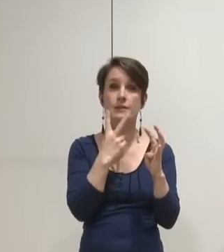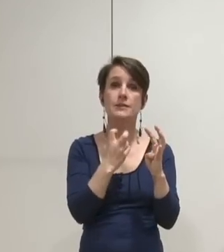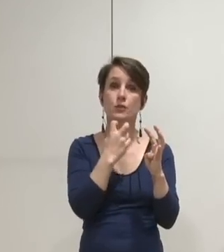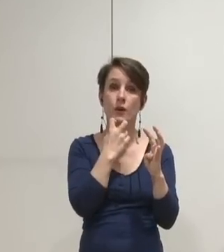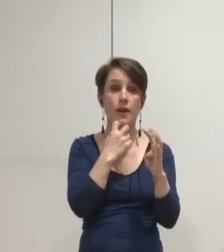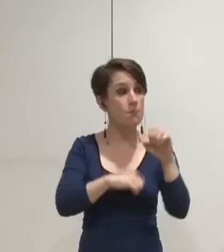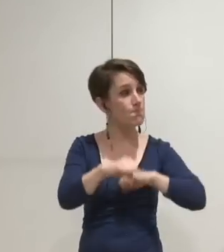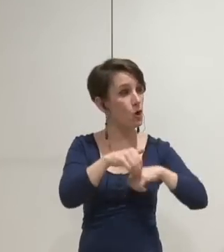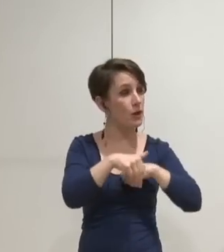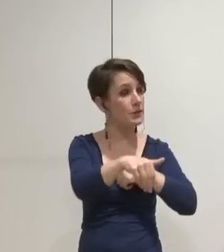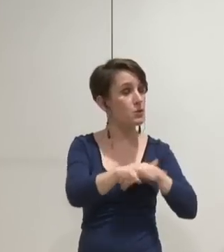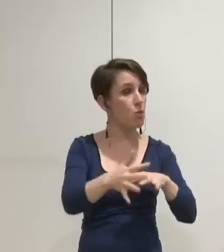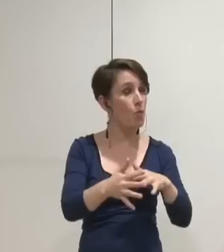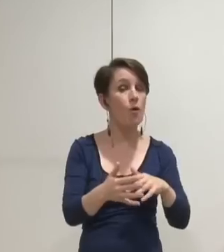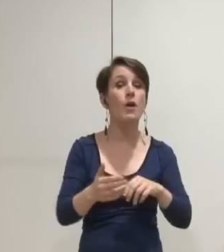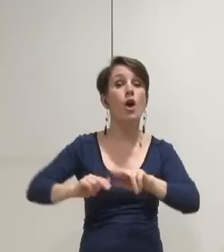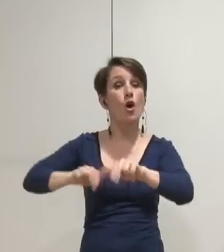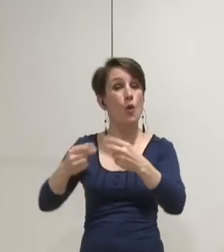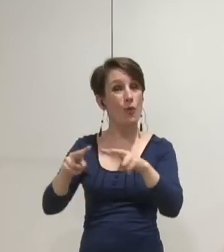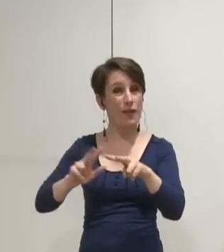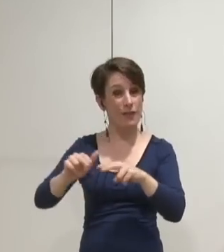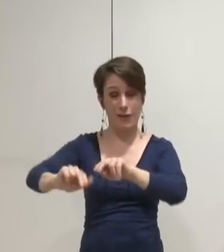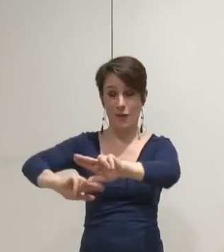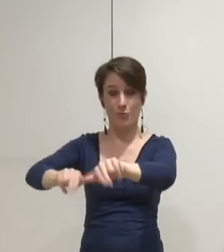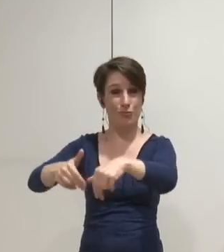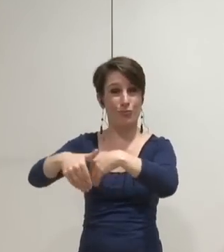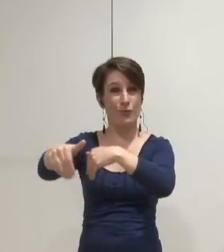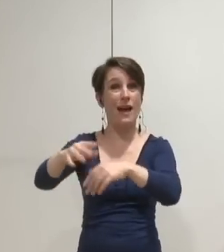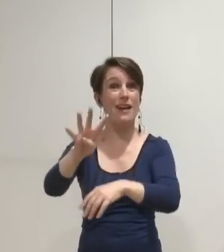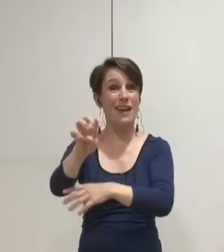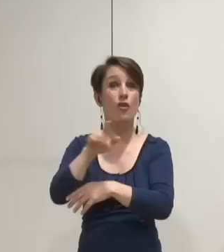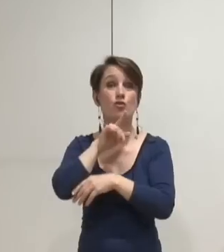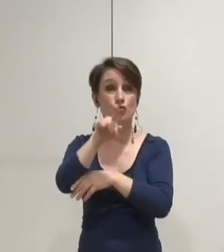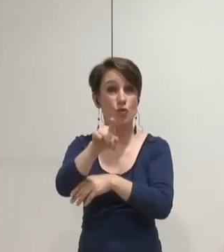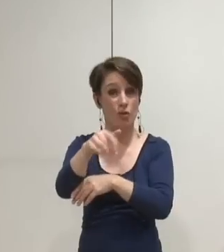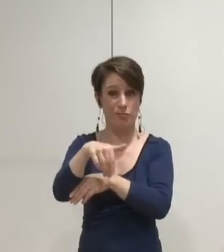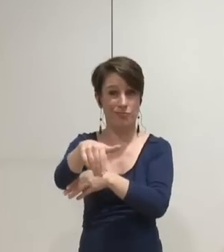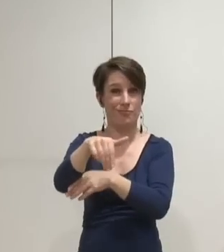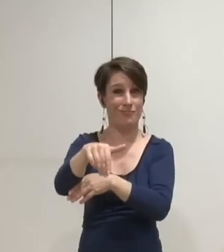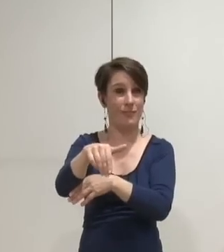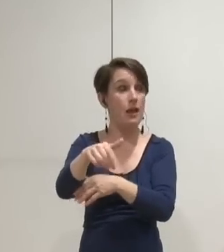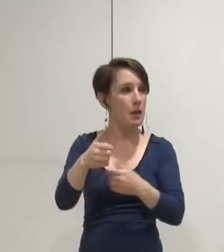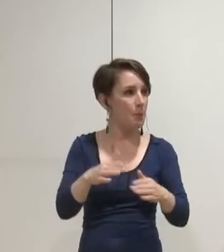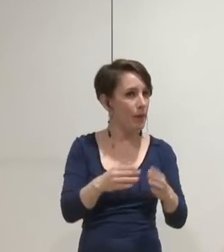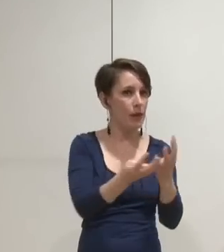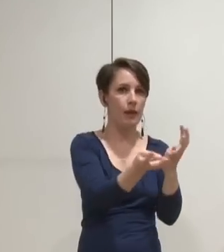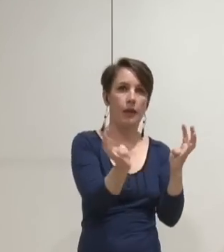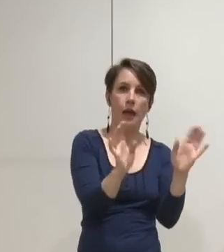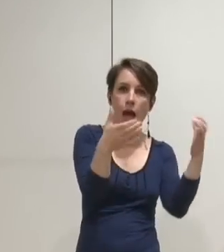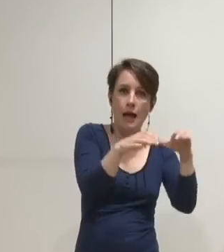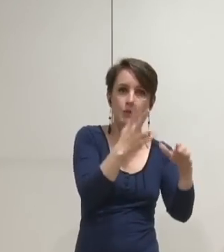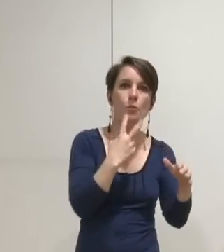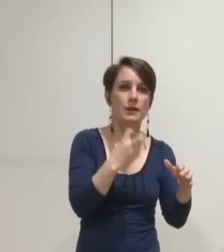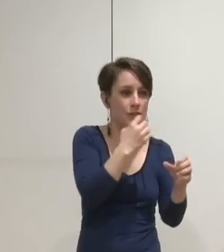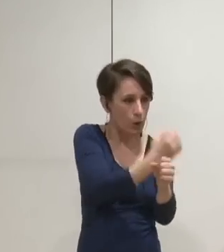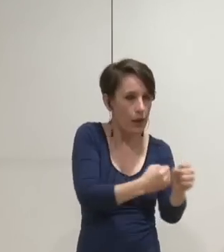40 jours de la signature des contrats de ville et on dispose que de peu d'information sur la création de ces assemblées citoyennes qui